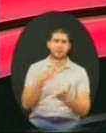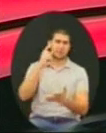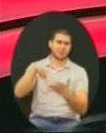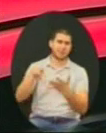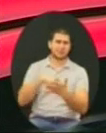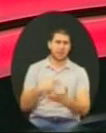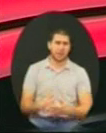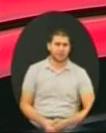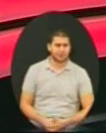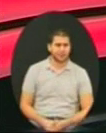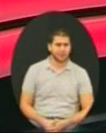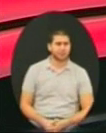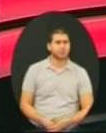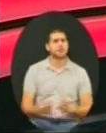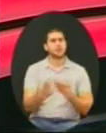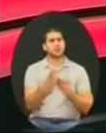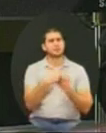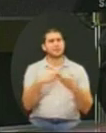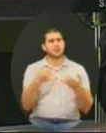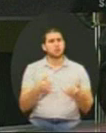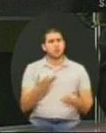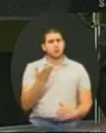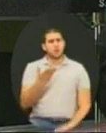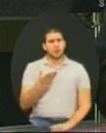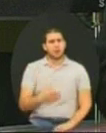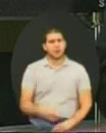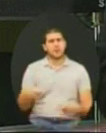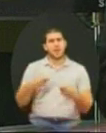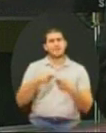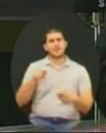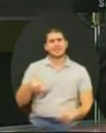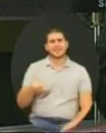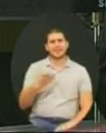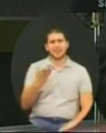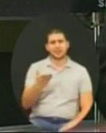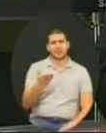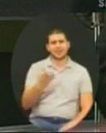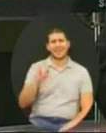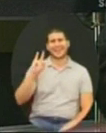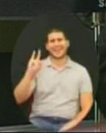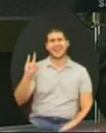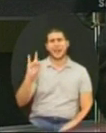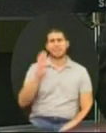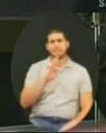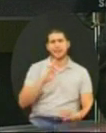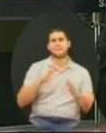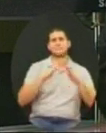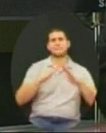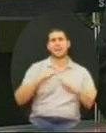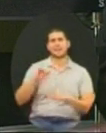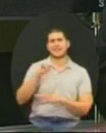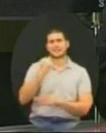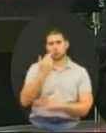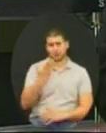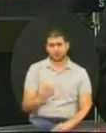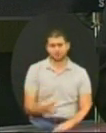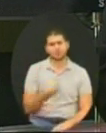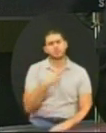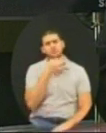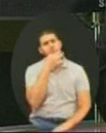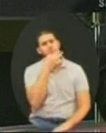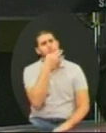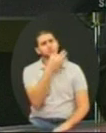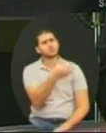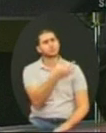נפסל. אוקיי, מצטרף אלינו חבר הכנסת חיליק בר מהמחנה הציוני, ואני רוצה לשאול